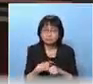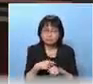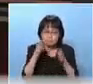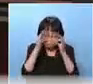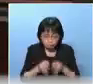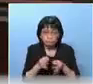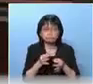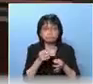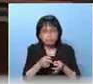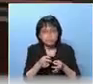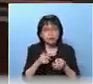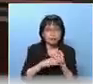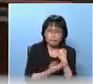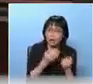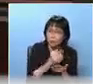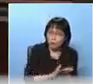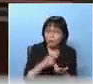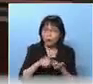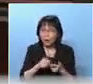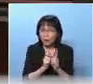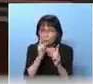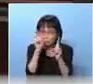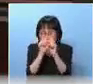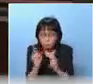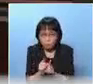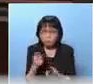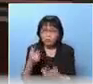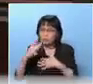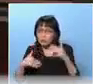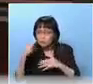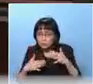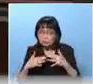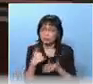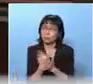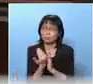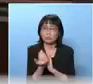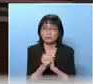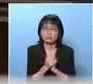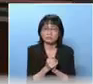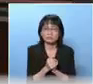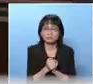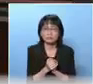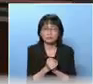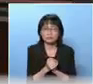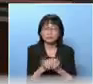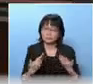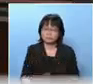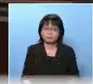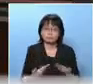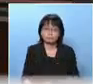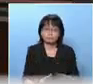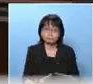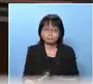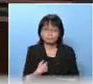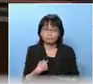關方面的法規、標準和技術的指引。所以我和今日都